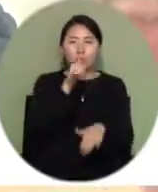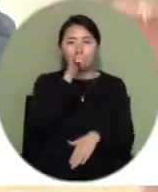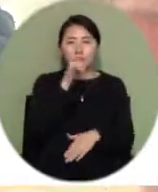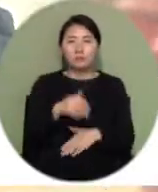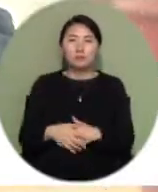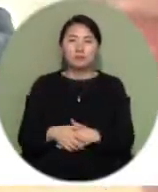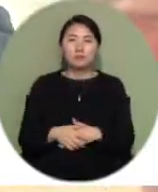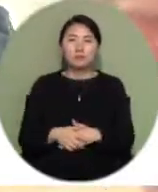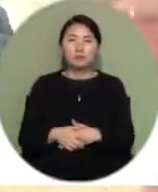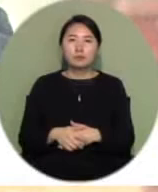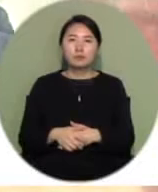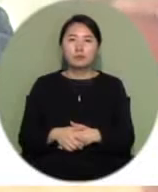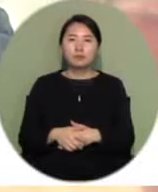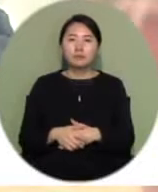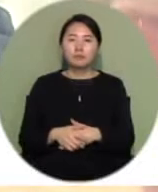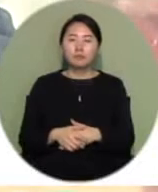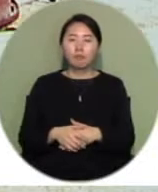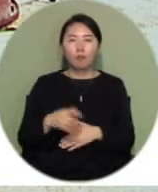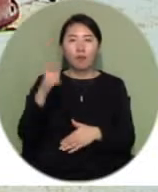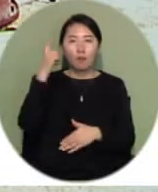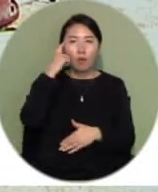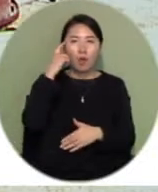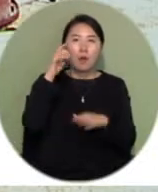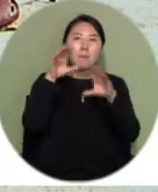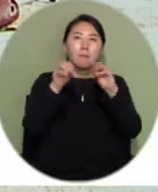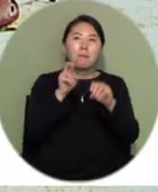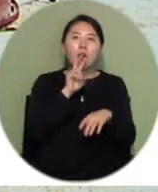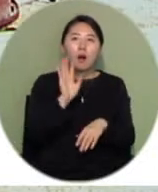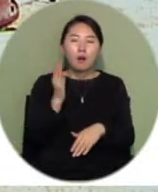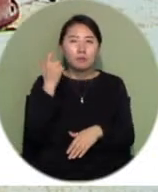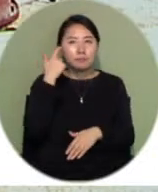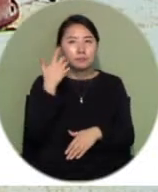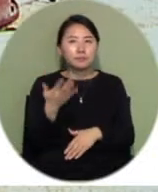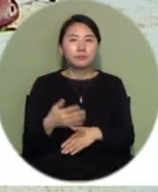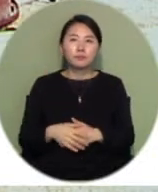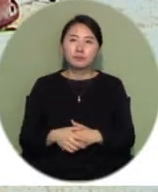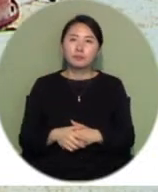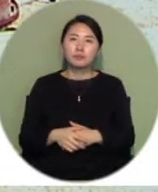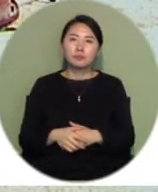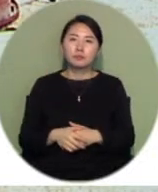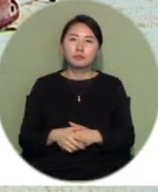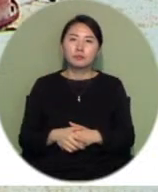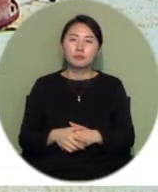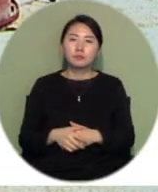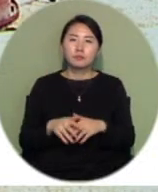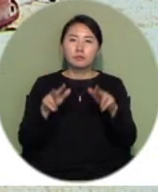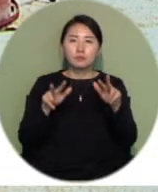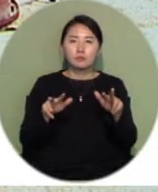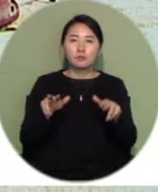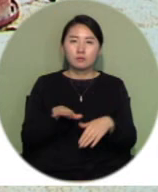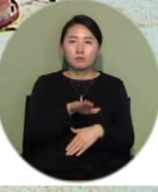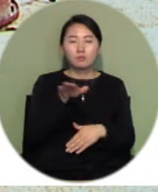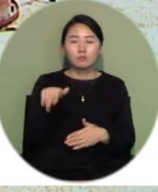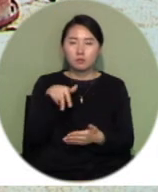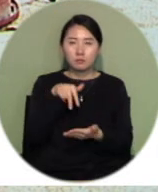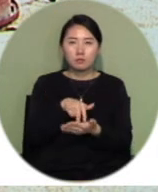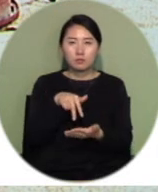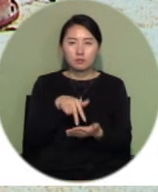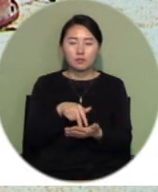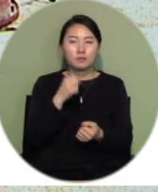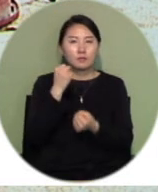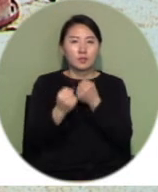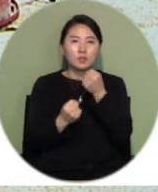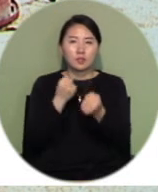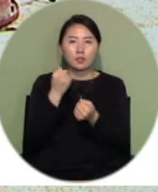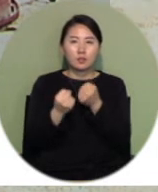상태입니다. 왜 그렇게까지 해서라도 막아야 된다고 생각하십니까? 지금 저희들 입장은 그